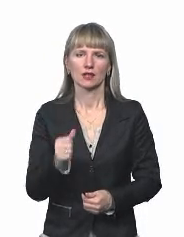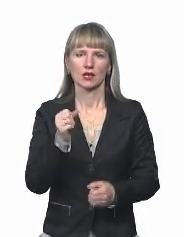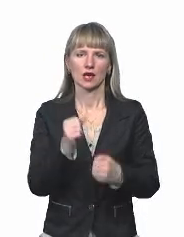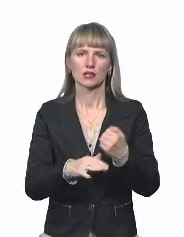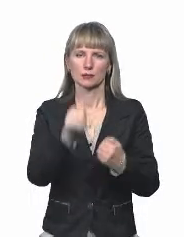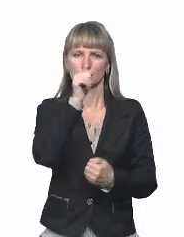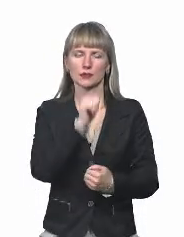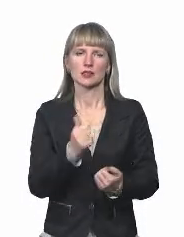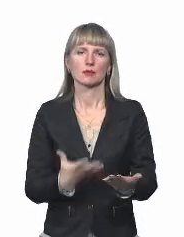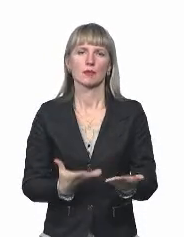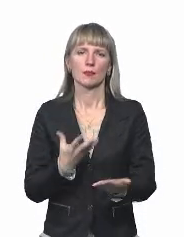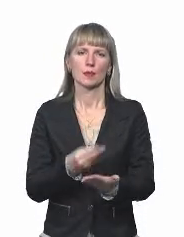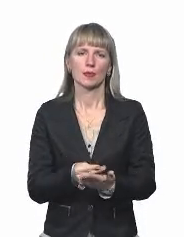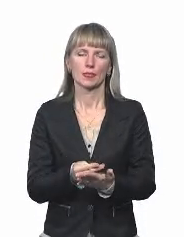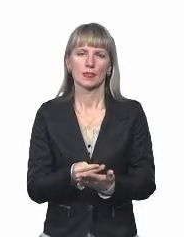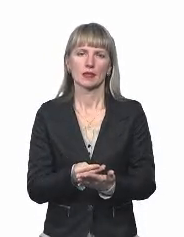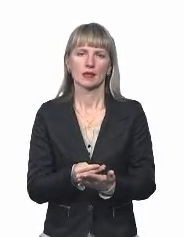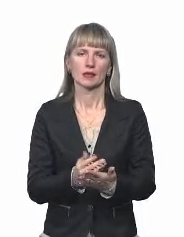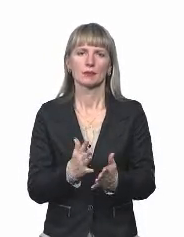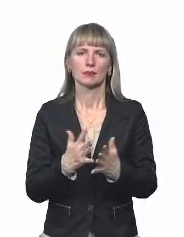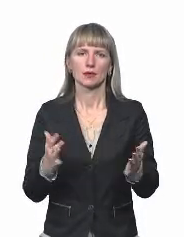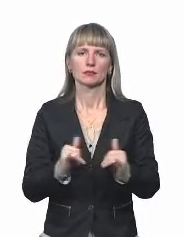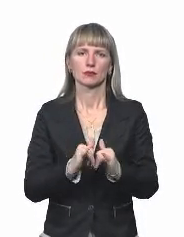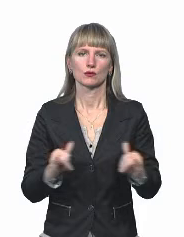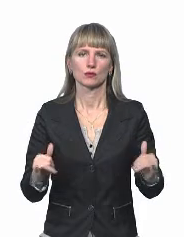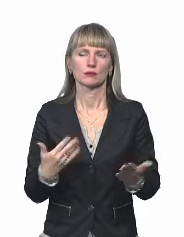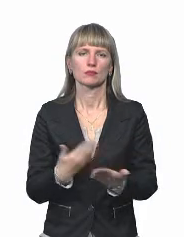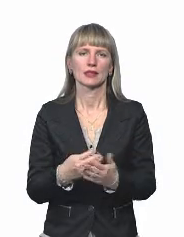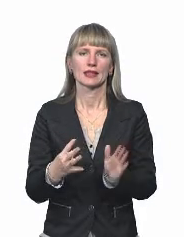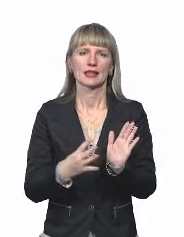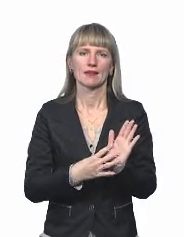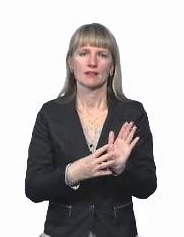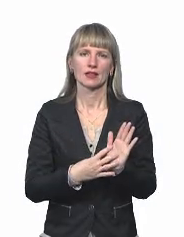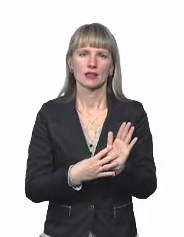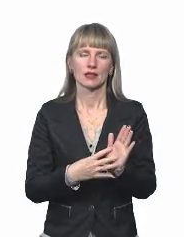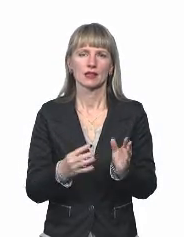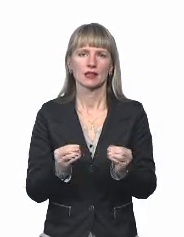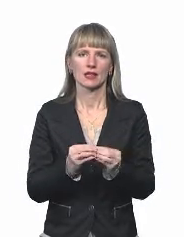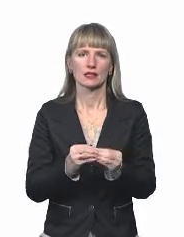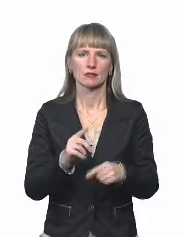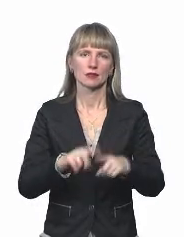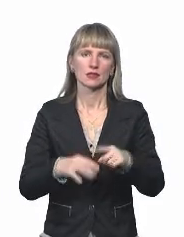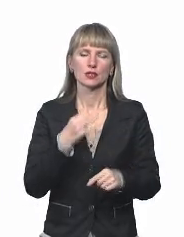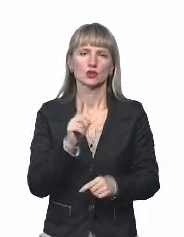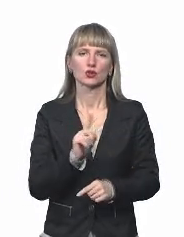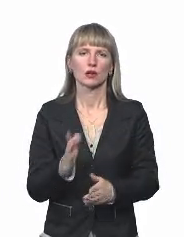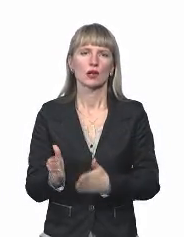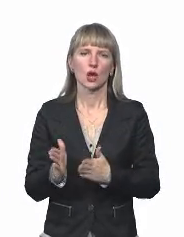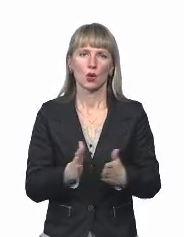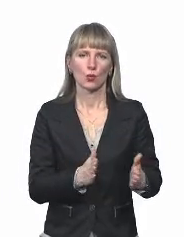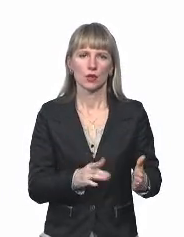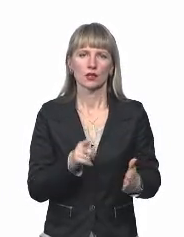Щомісячні фіксовані суми виявились більш розповсюдженими. Близько 9 з 10 батьків визнали, що регулярно